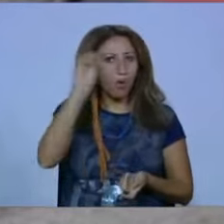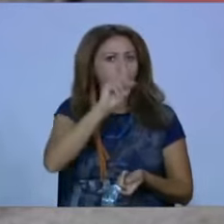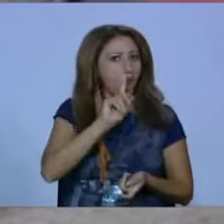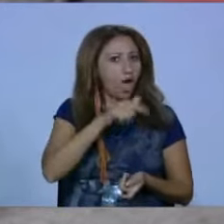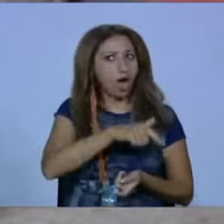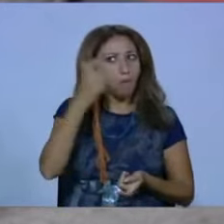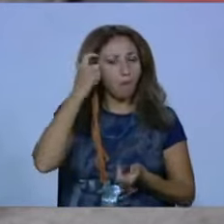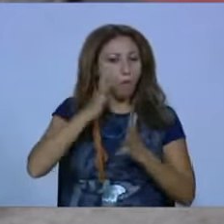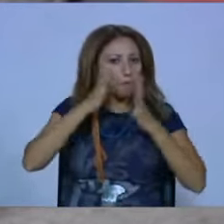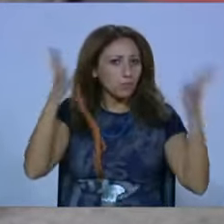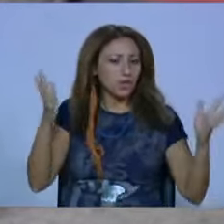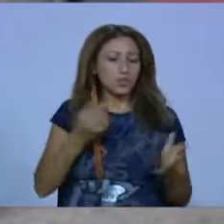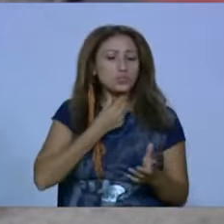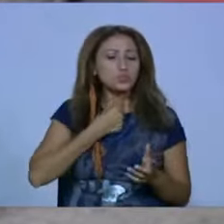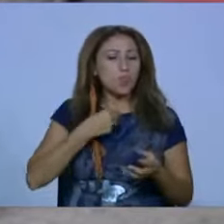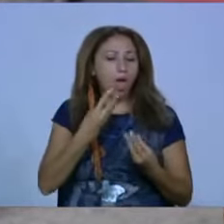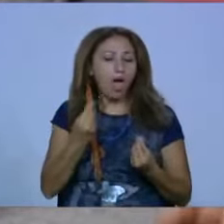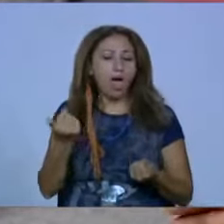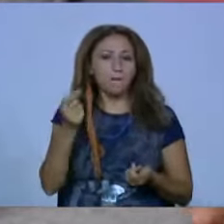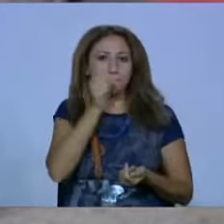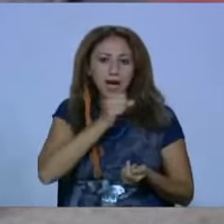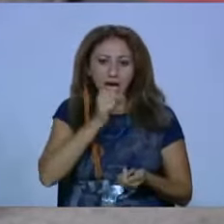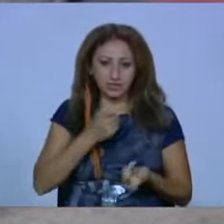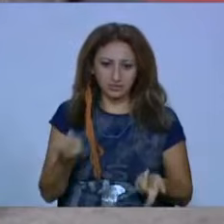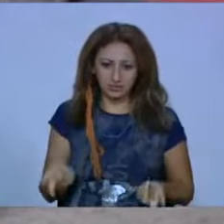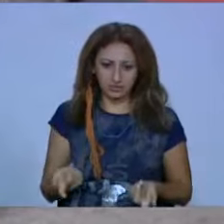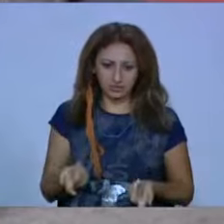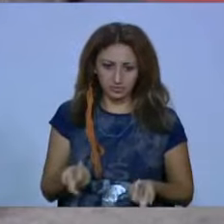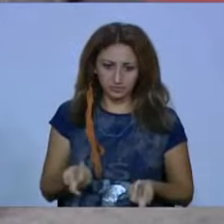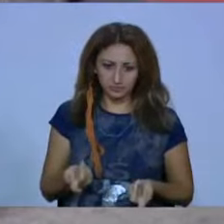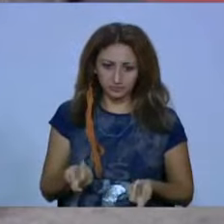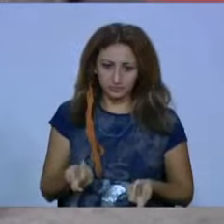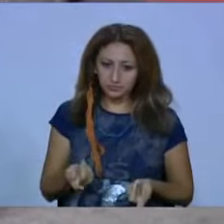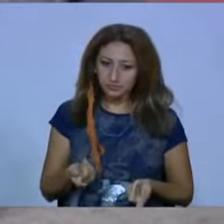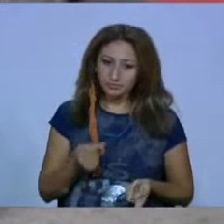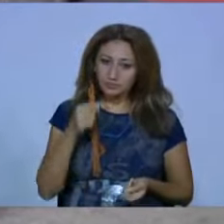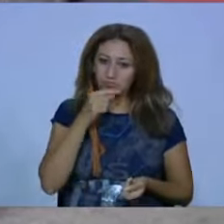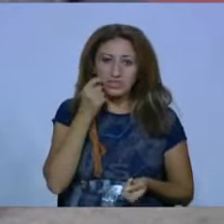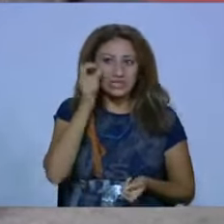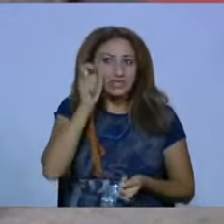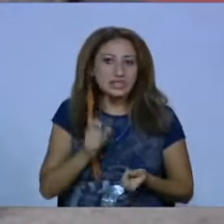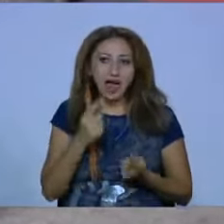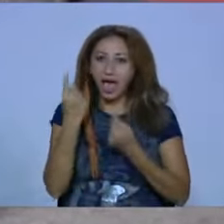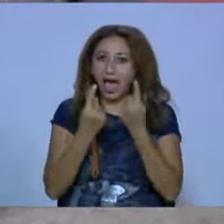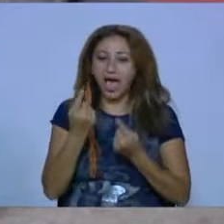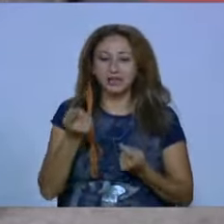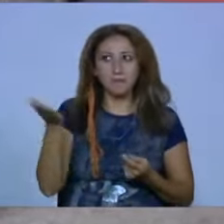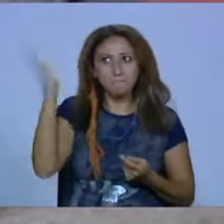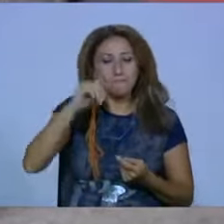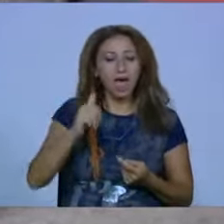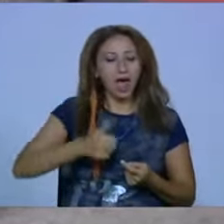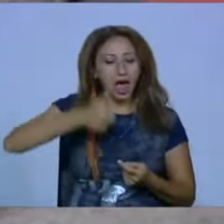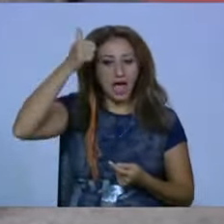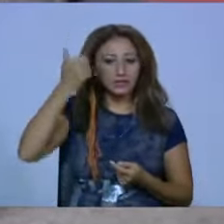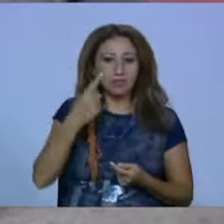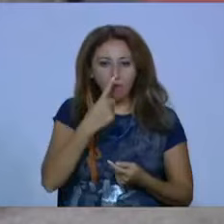عند الناس دي كلها، بنتي مش كذا، بنتي مش كذا، بنتي انسانه هتبقى احسن